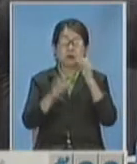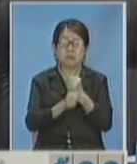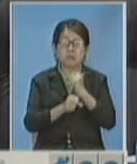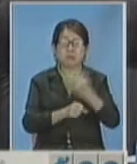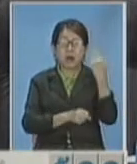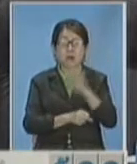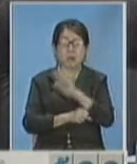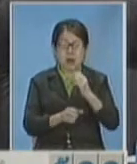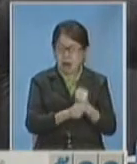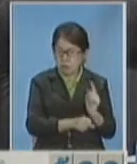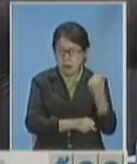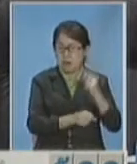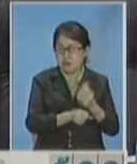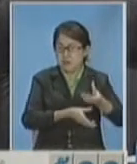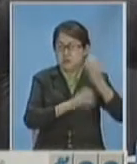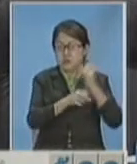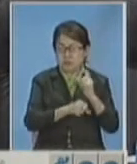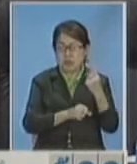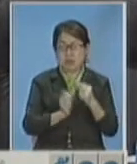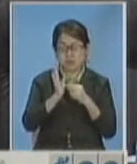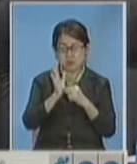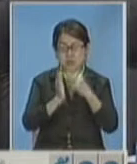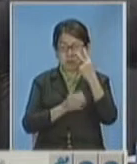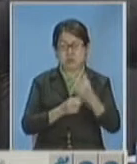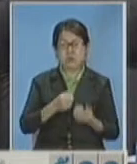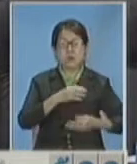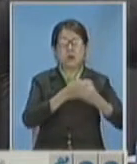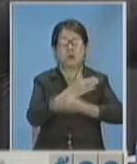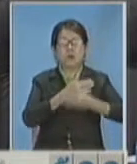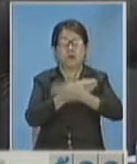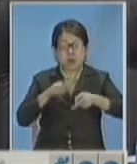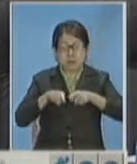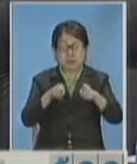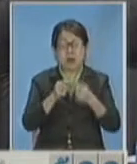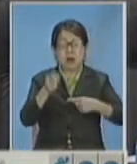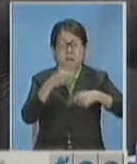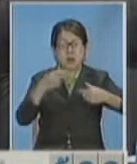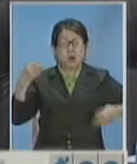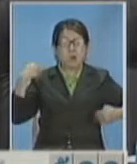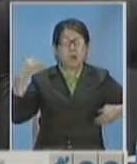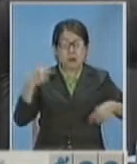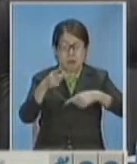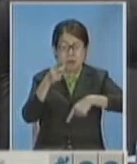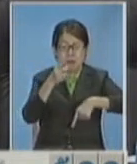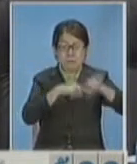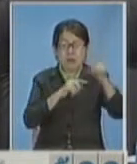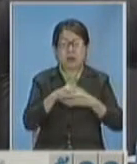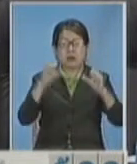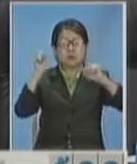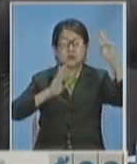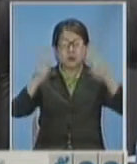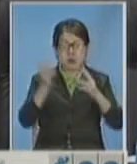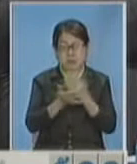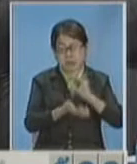เดิมทำใหม่โดยเฉพาะยกตัวอย่างเช่นงบประมาณรถไฟรางคู่ลพบุรีปากน้ำโพนะคะเสียงบประมาณมาตั้งแ